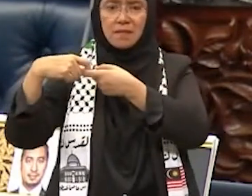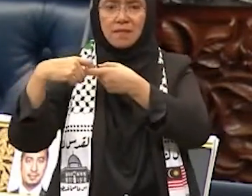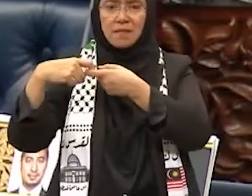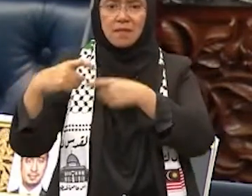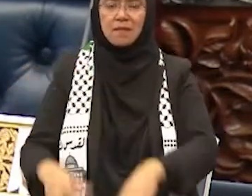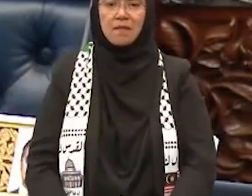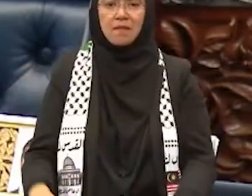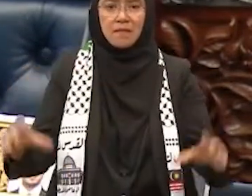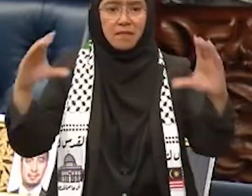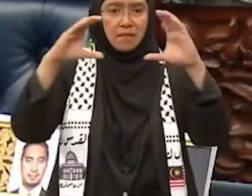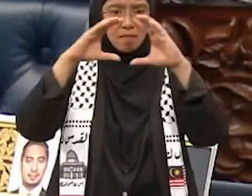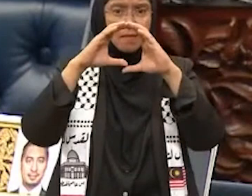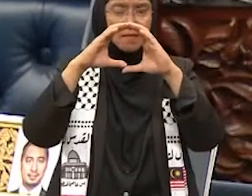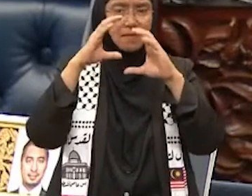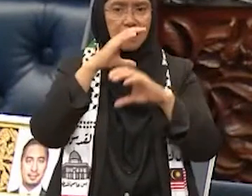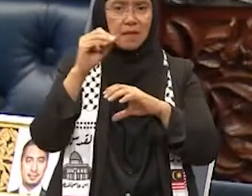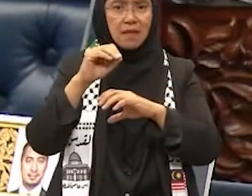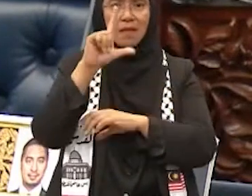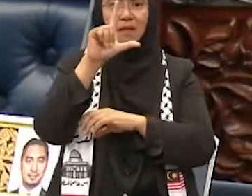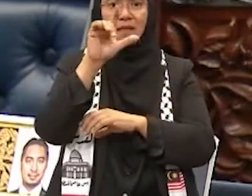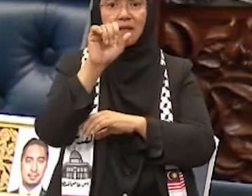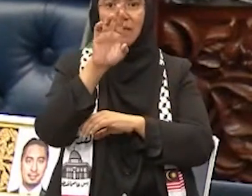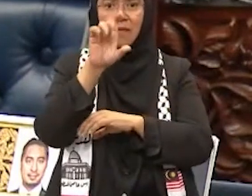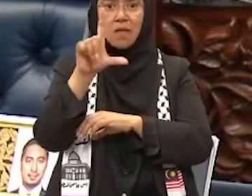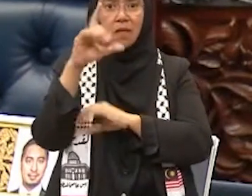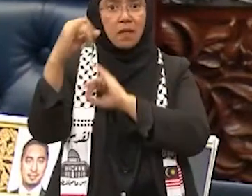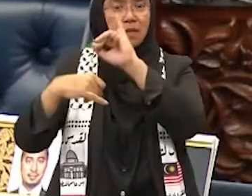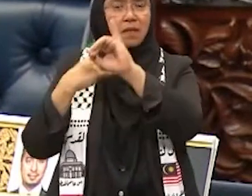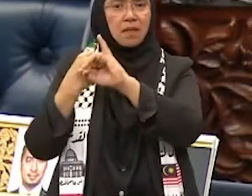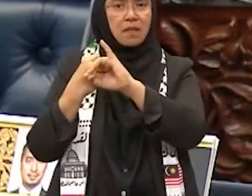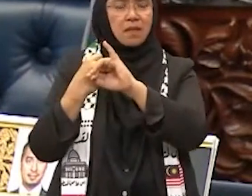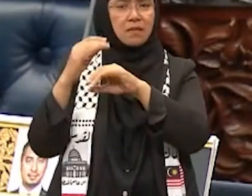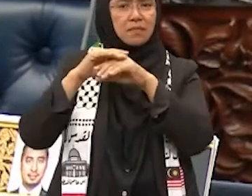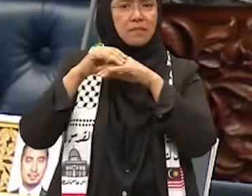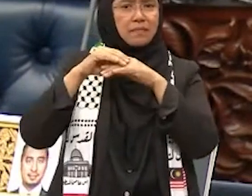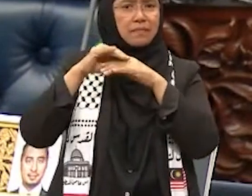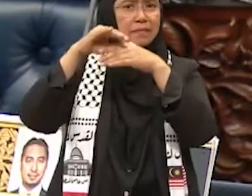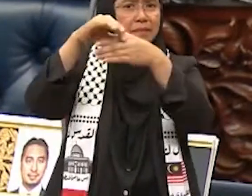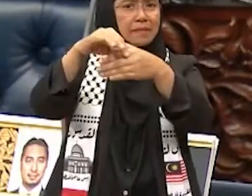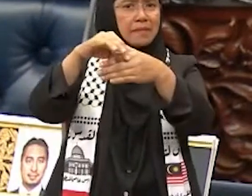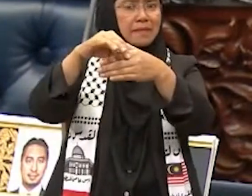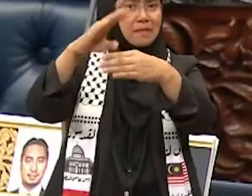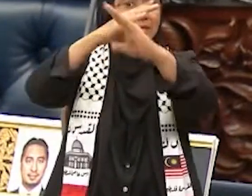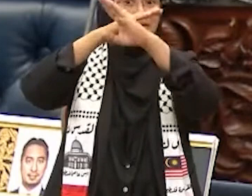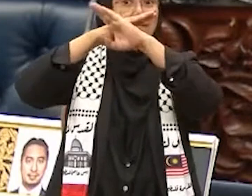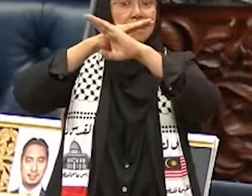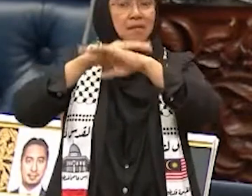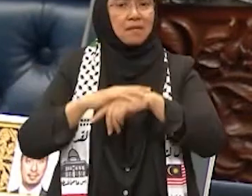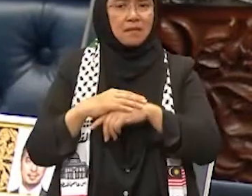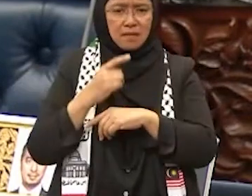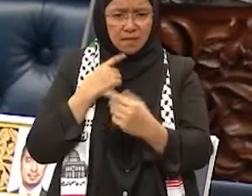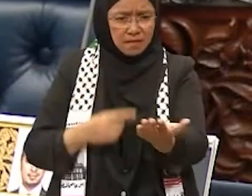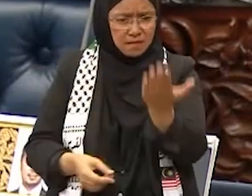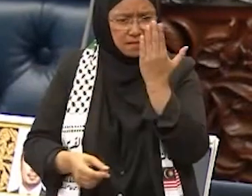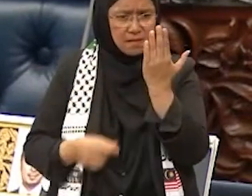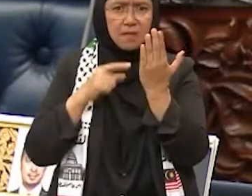International posting itu disekat dan dan penggunanya mendapati Ia merupakan legal request from mcmc